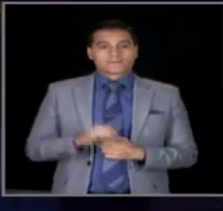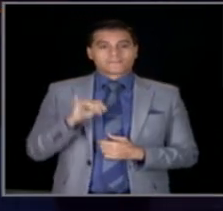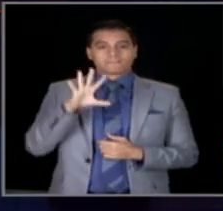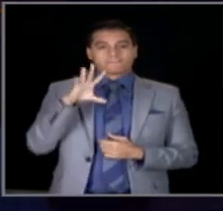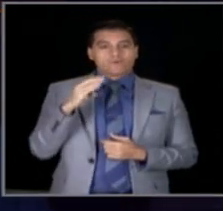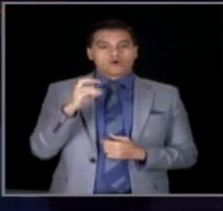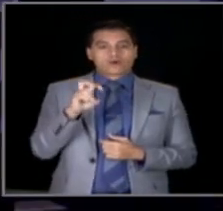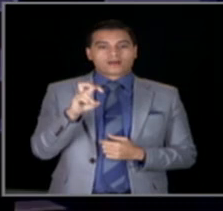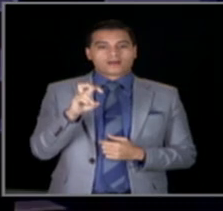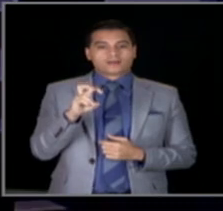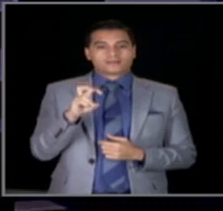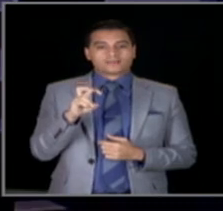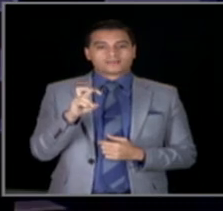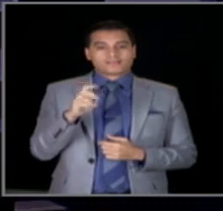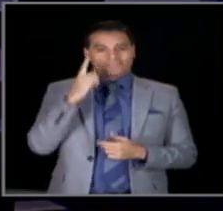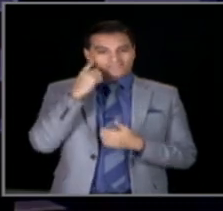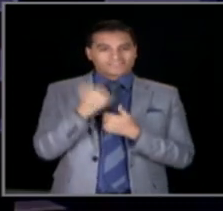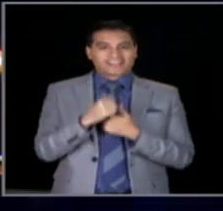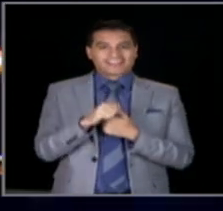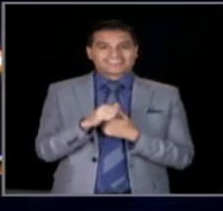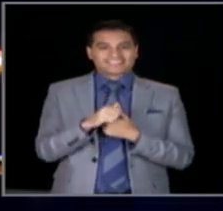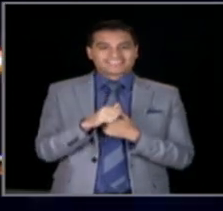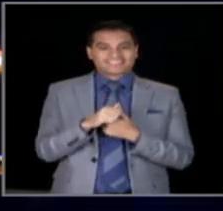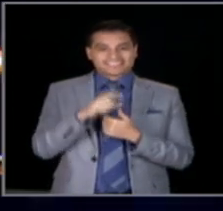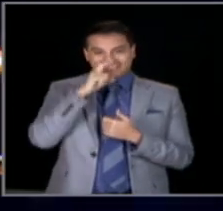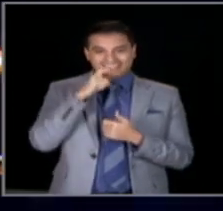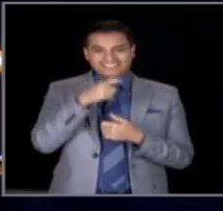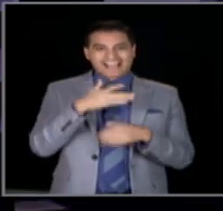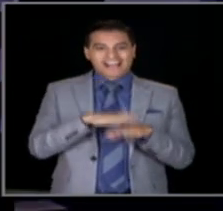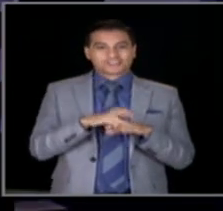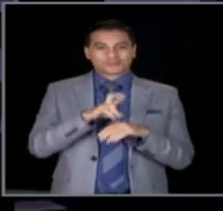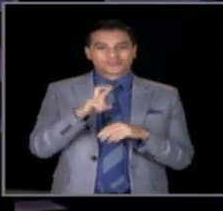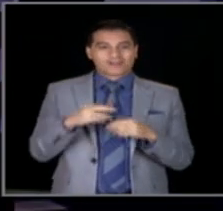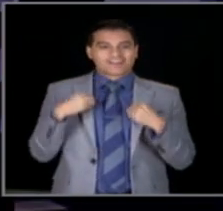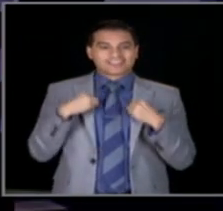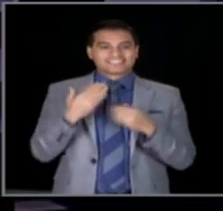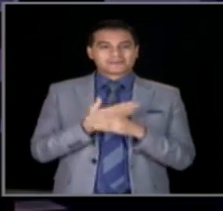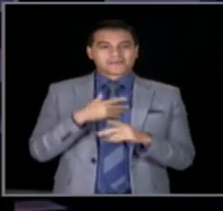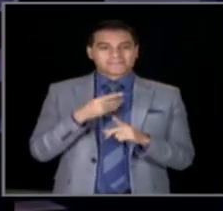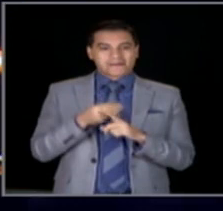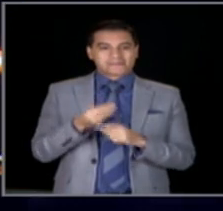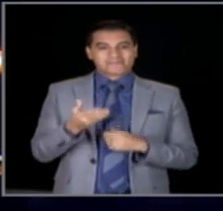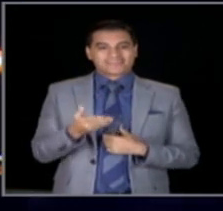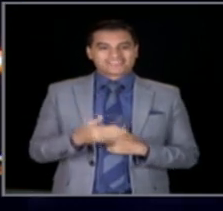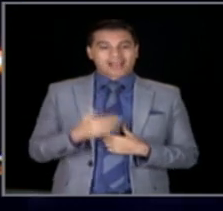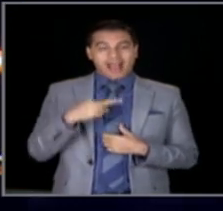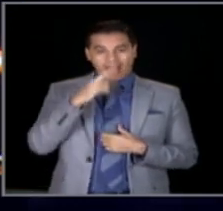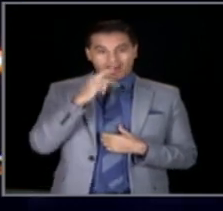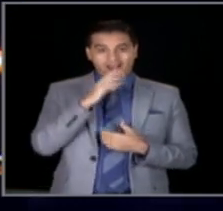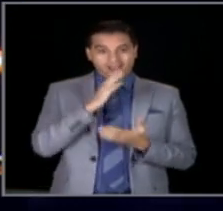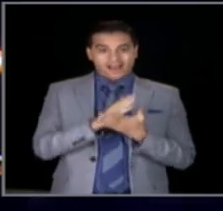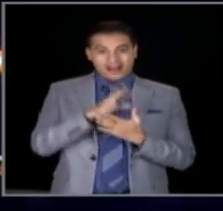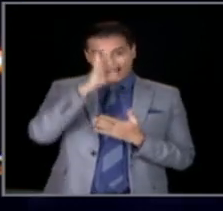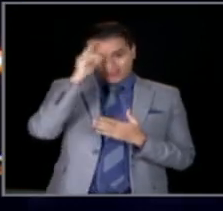أيوة فاكرة؟ أو كانوا بيدبسوك في سؤال الرياضة مش أنا بحبها. عايز أقولك حاجة، لو